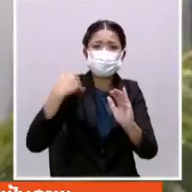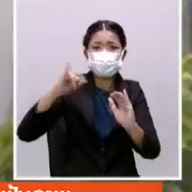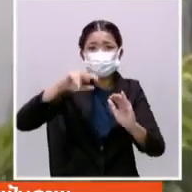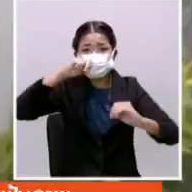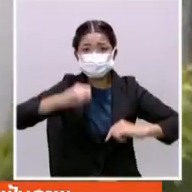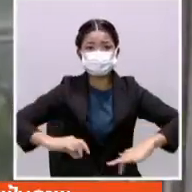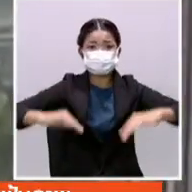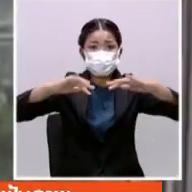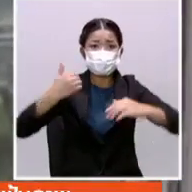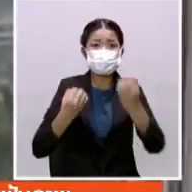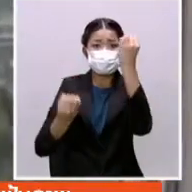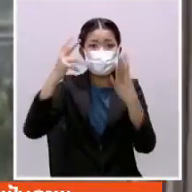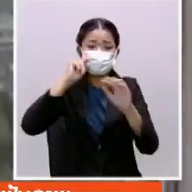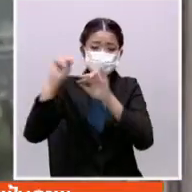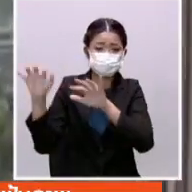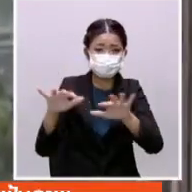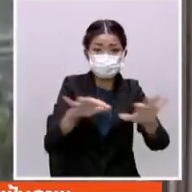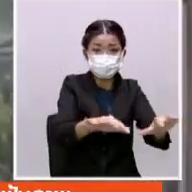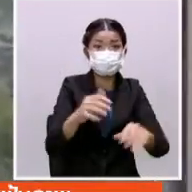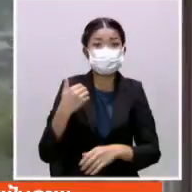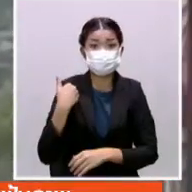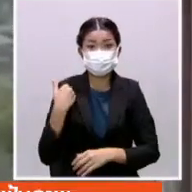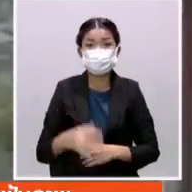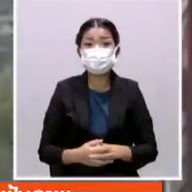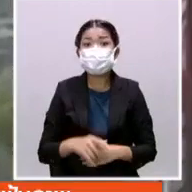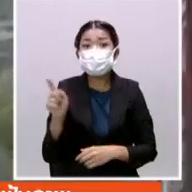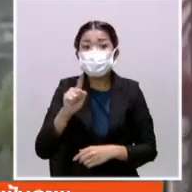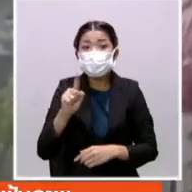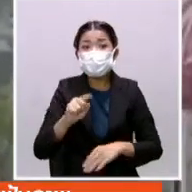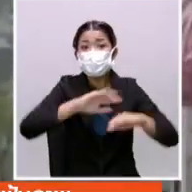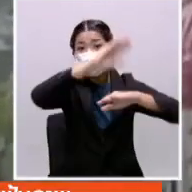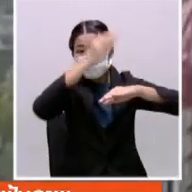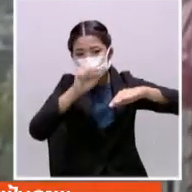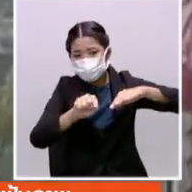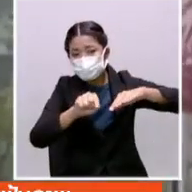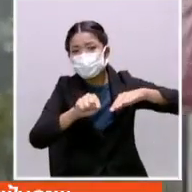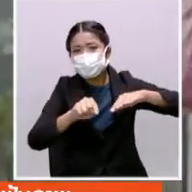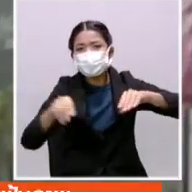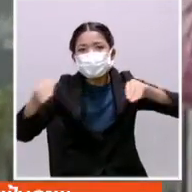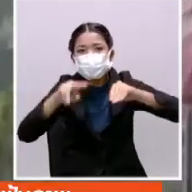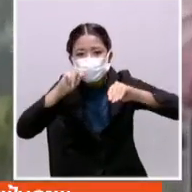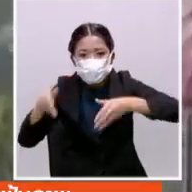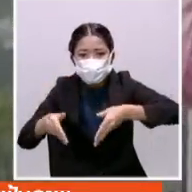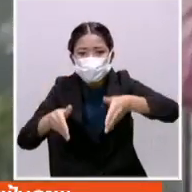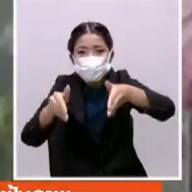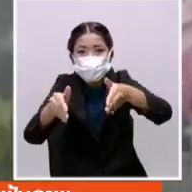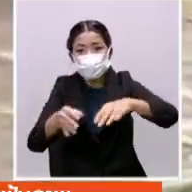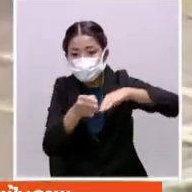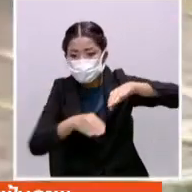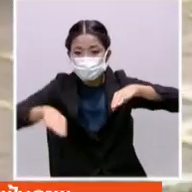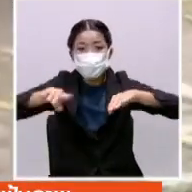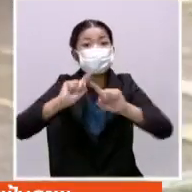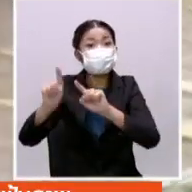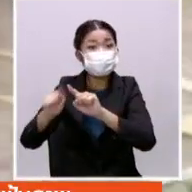มีน้ำท่วมฉับพลันน้ำป่าไหลหลากตามมาได้โดยเฉพาะบริเวณที่ลาดเชิงเขาใกล้กับทางน้ำไหลและพื้นที่ลุ่มน